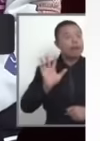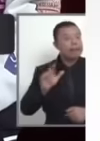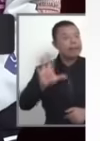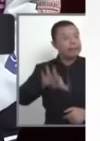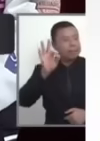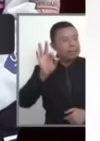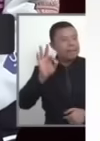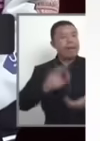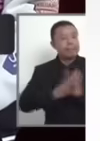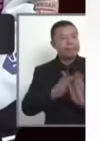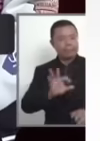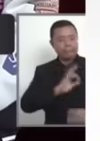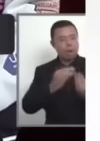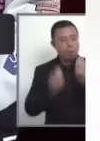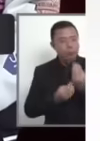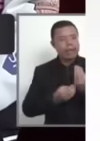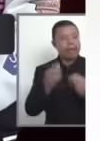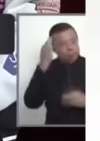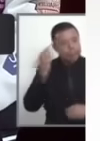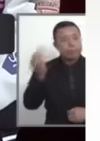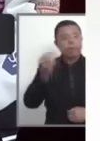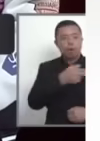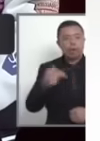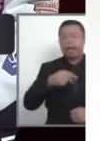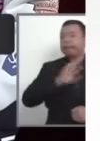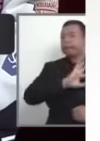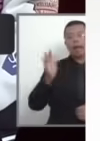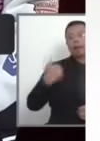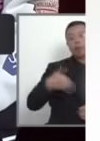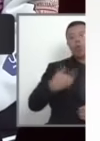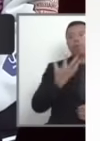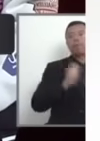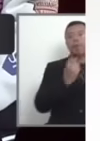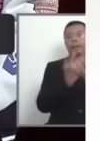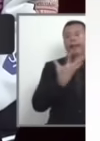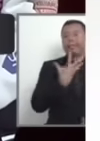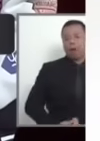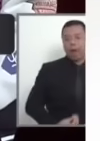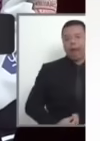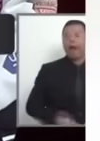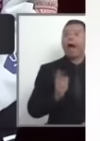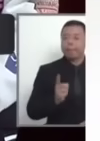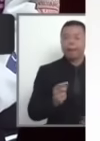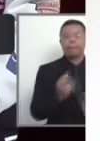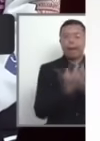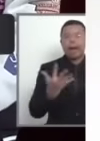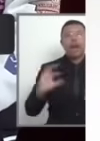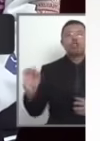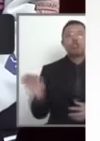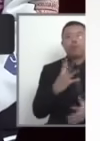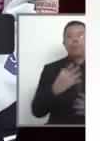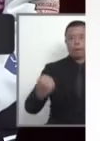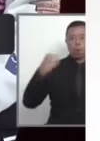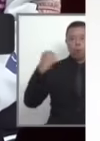adalah kesempatan ya terakhir ya sebagai closing statement, tentu ya kita mengungkapkan sesuatu yang